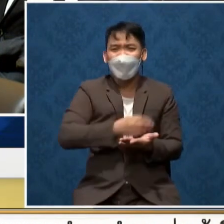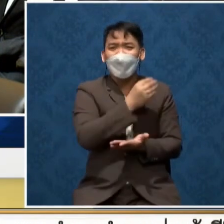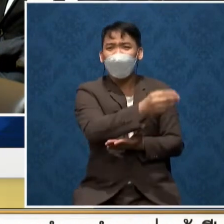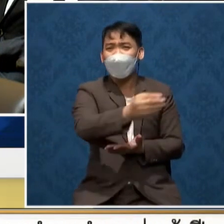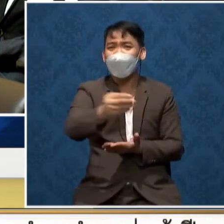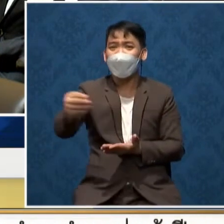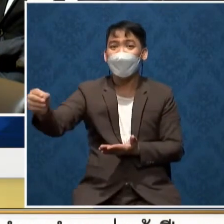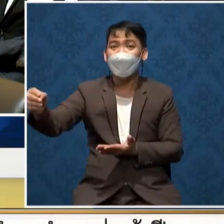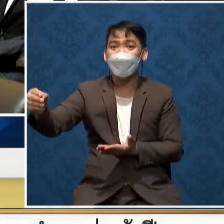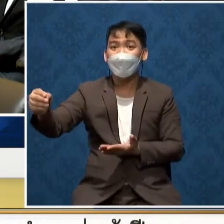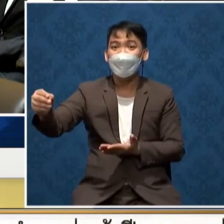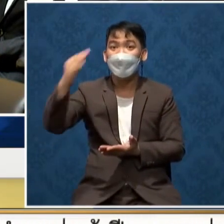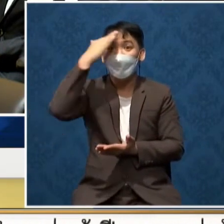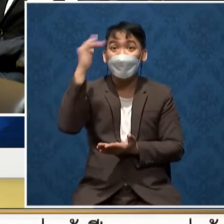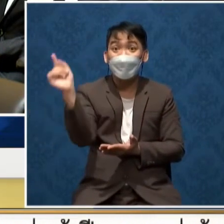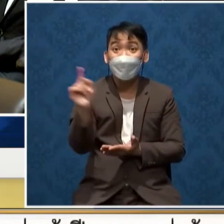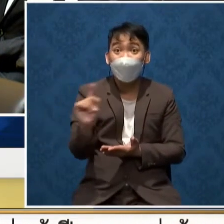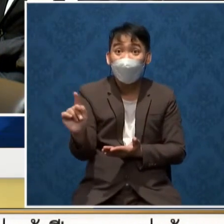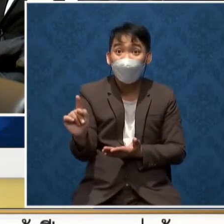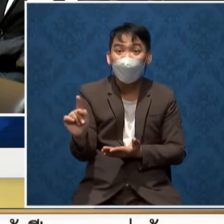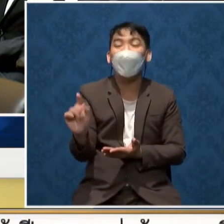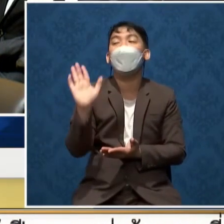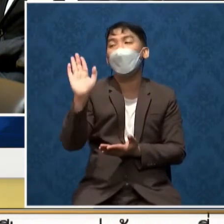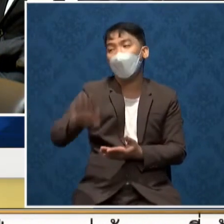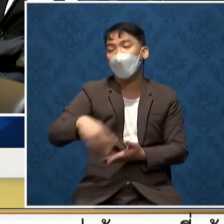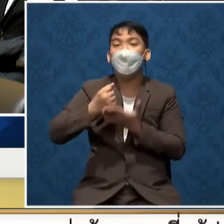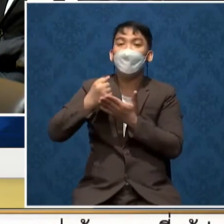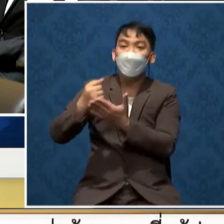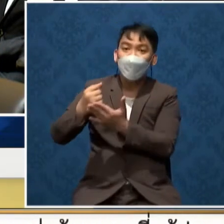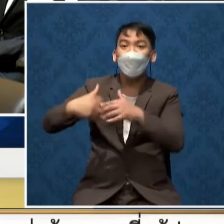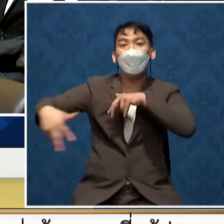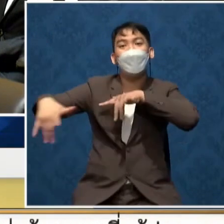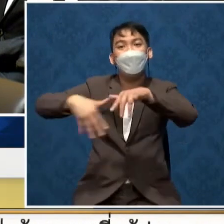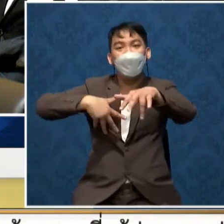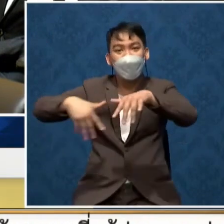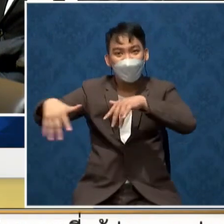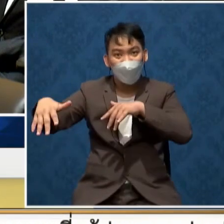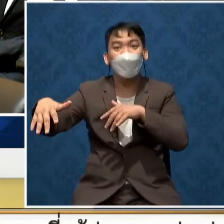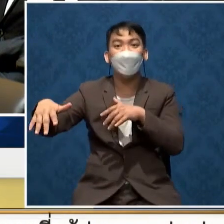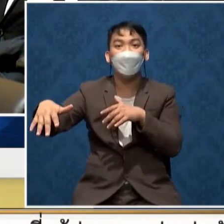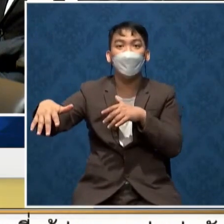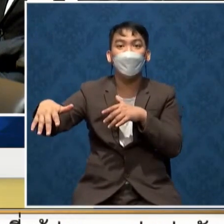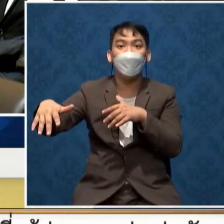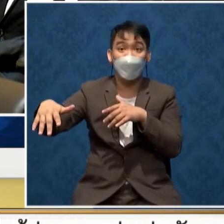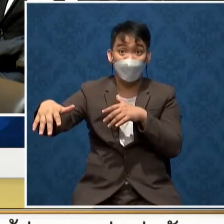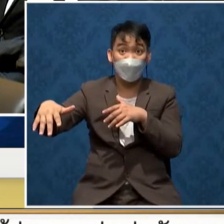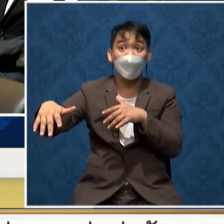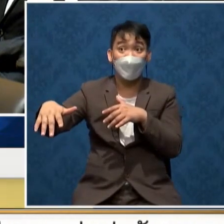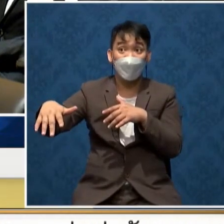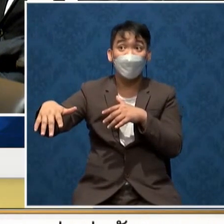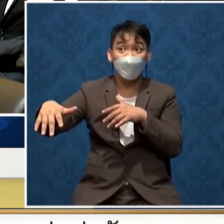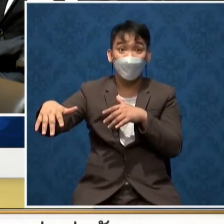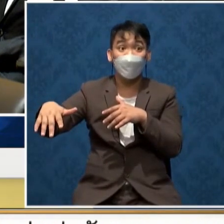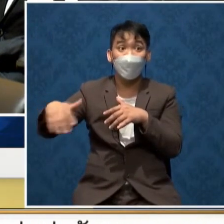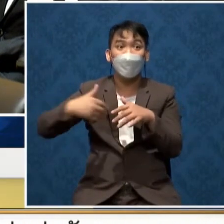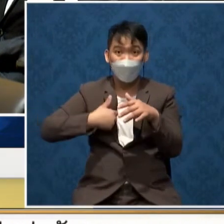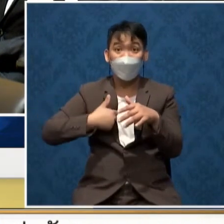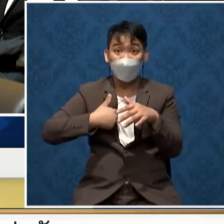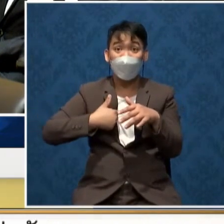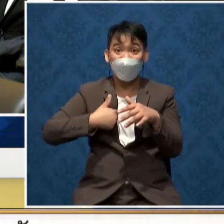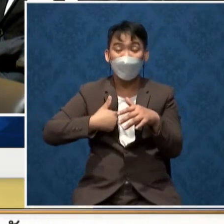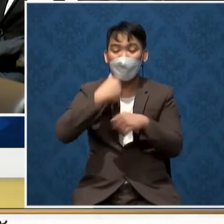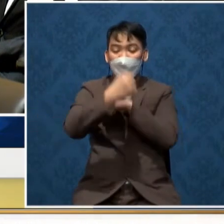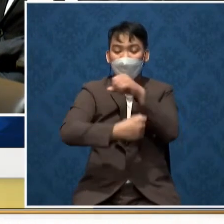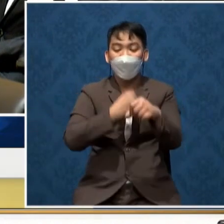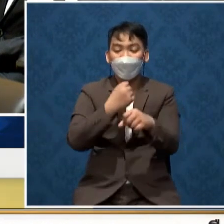ไปอำนวยความยุติธรรมก็ดีอำนวยความสะดวกให้กับพี่น้องประชาชนก็ดีนะครับดังนี้นะครับในปี